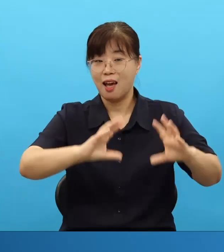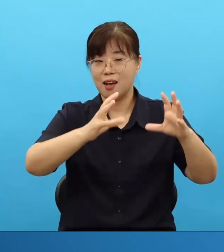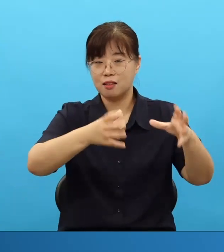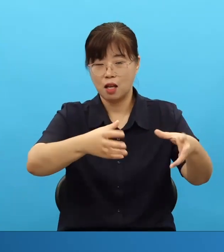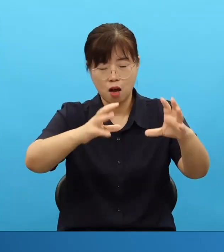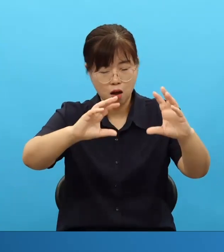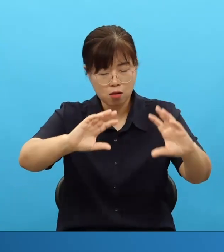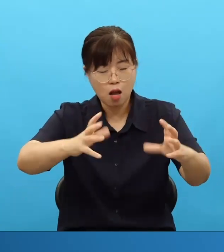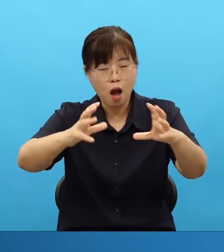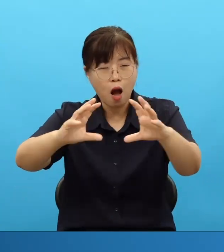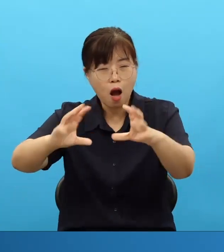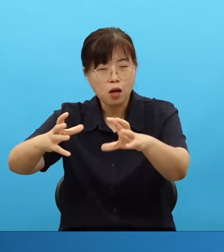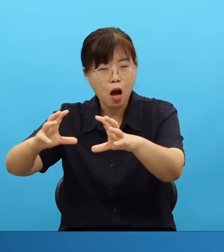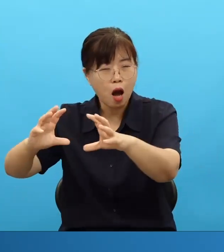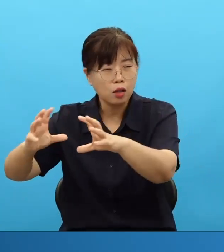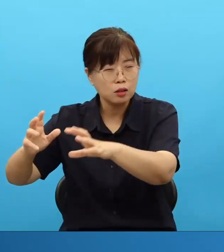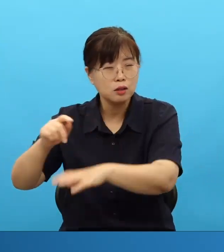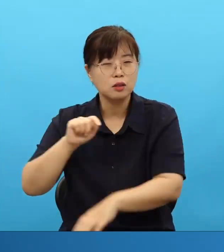세상